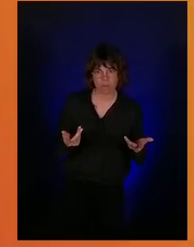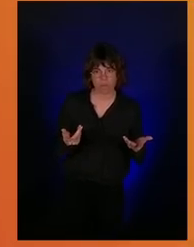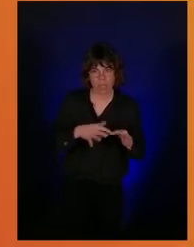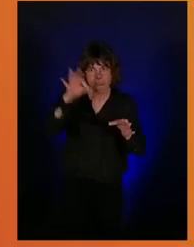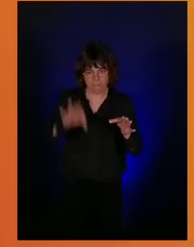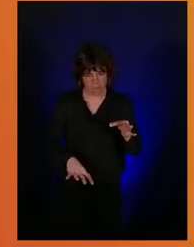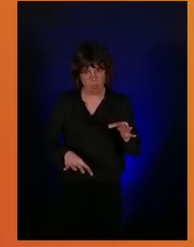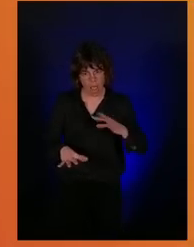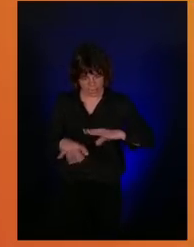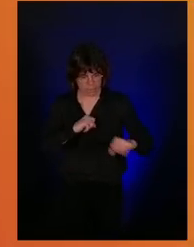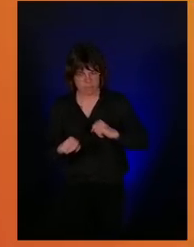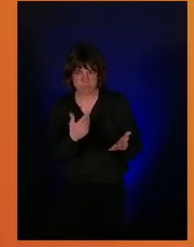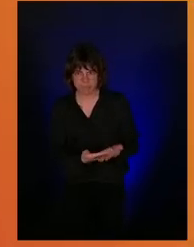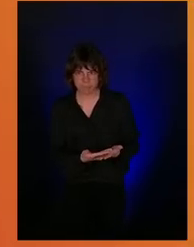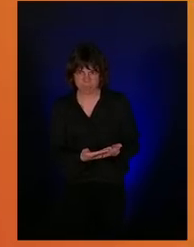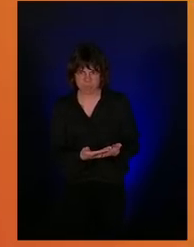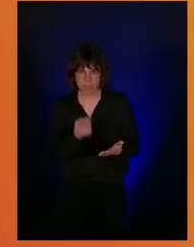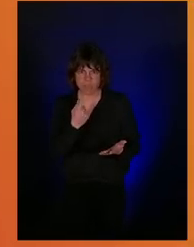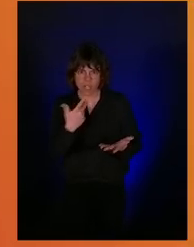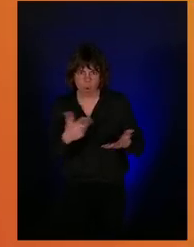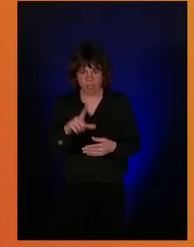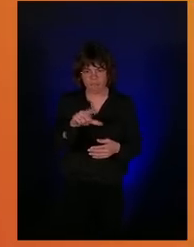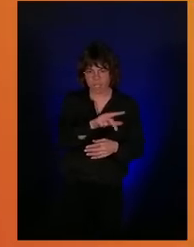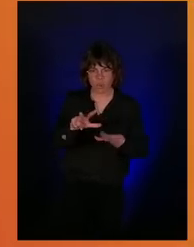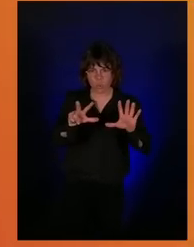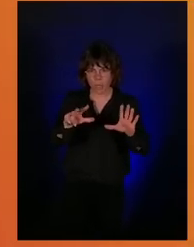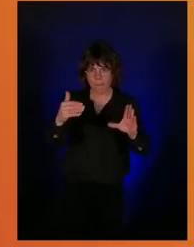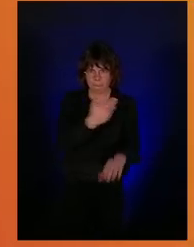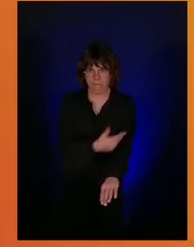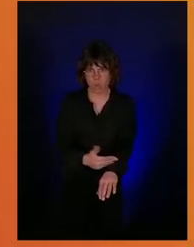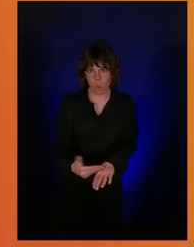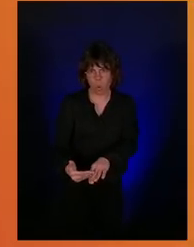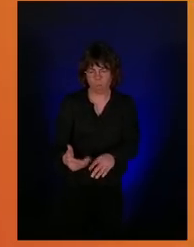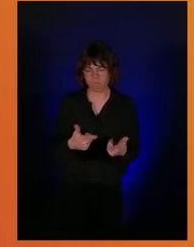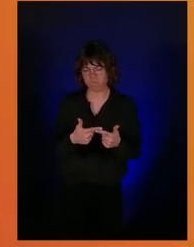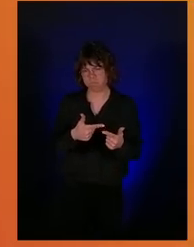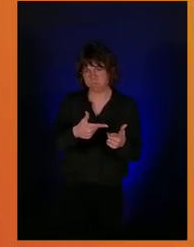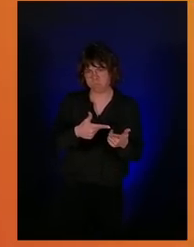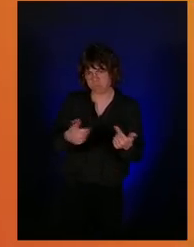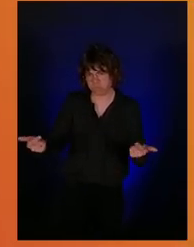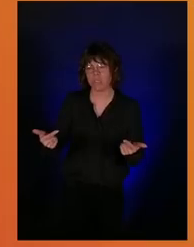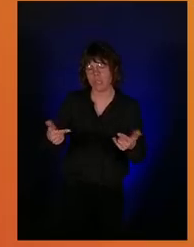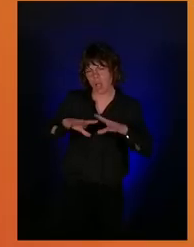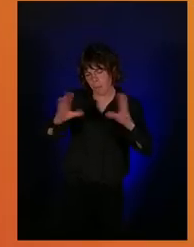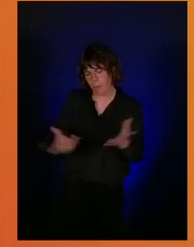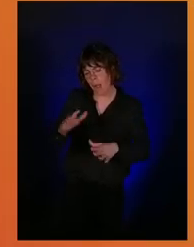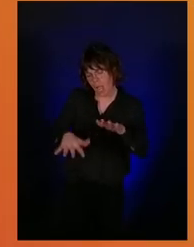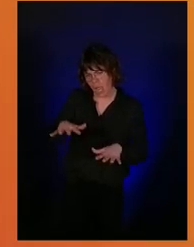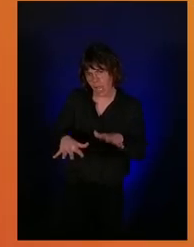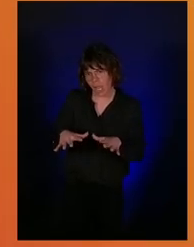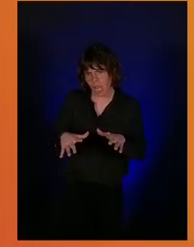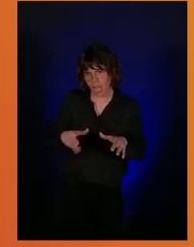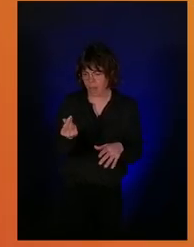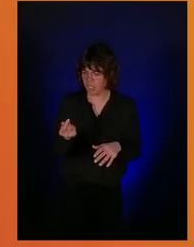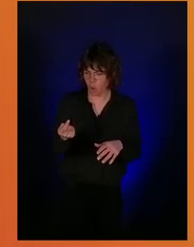bilan actif, en quoi représentent les 28 493 822 qui sont des valeurs mobilières